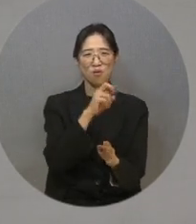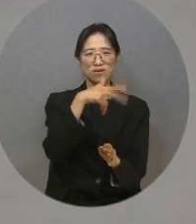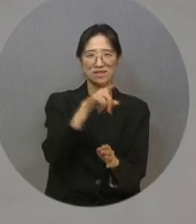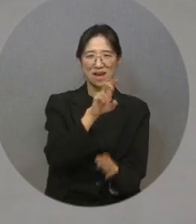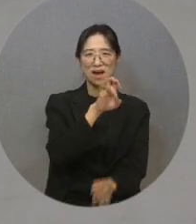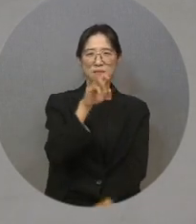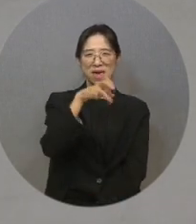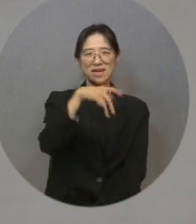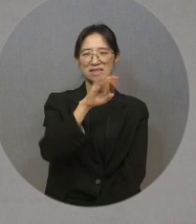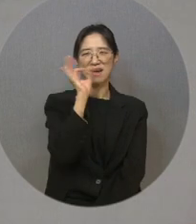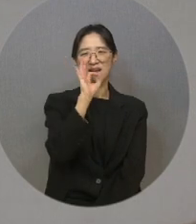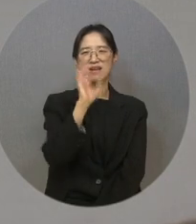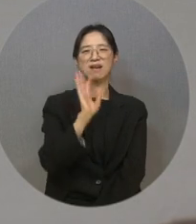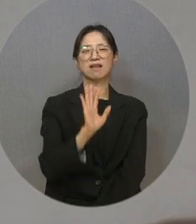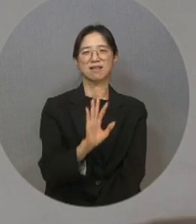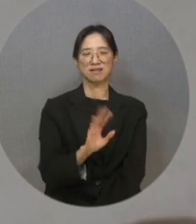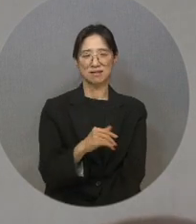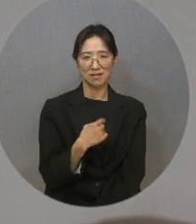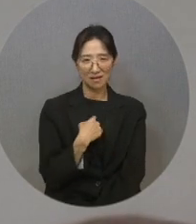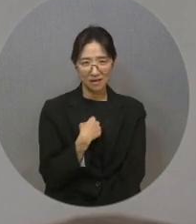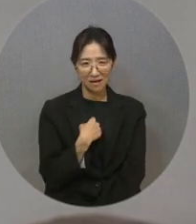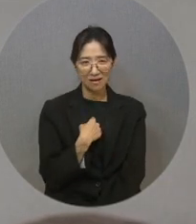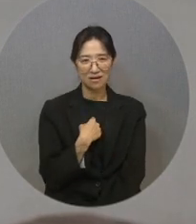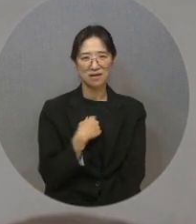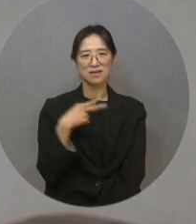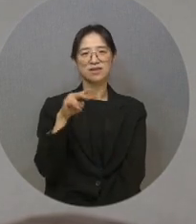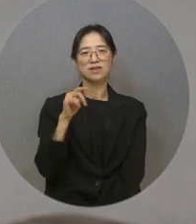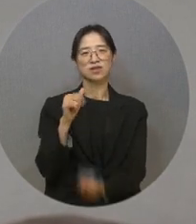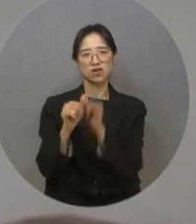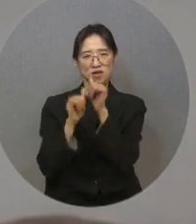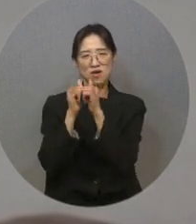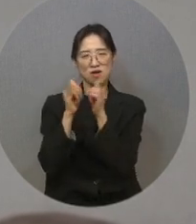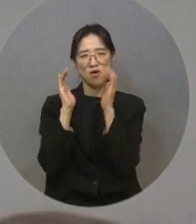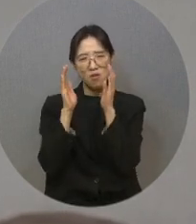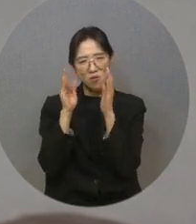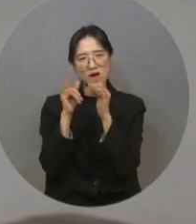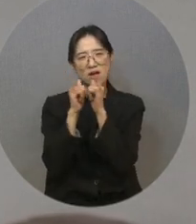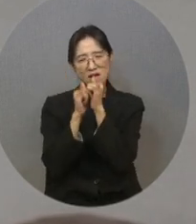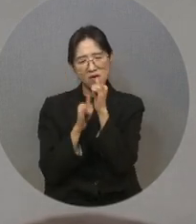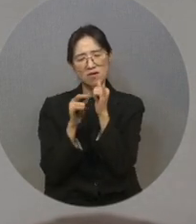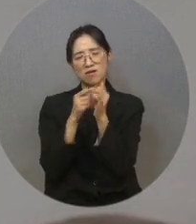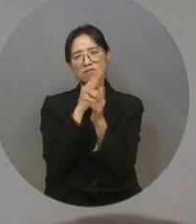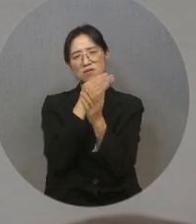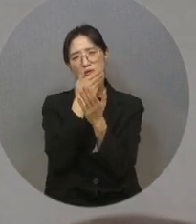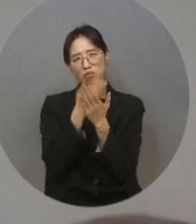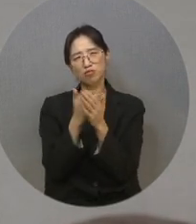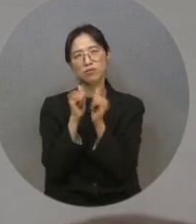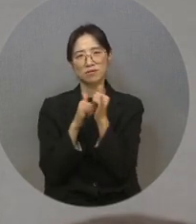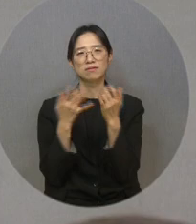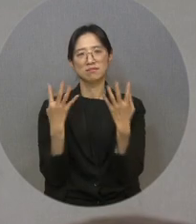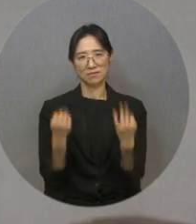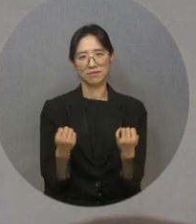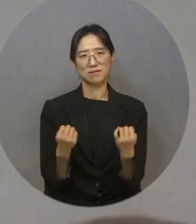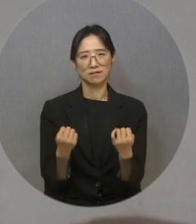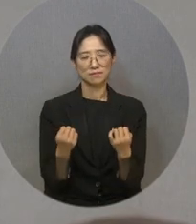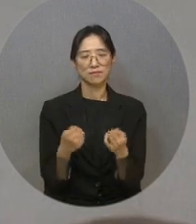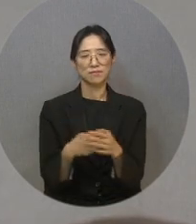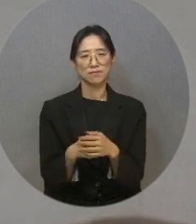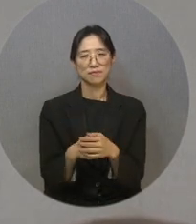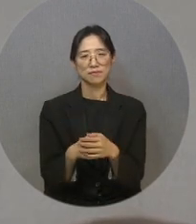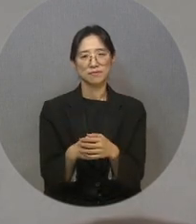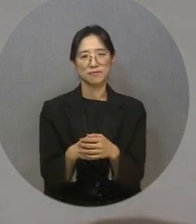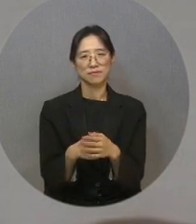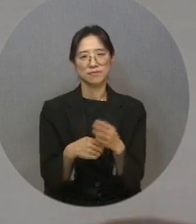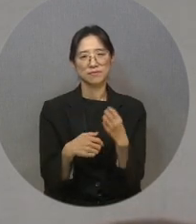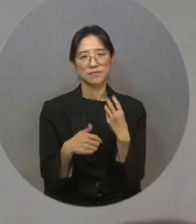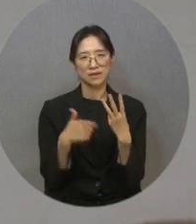찾지 않습니다. 우리에게는 선인들이 공부했던 그 역사가 너무 소중한 역사가 많습니다.